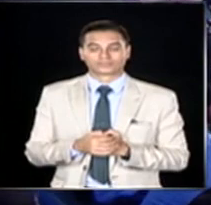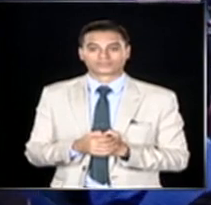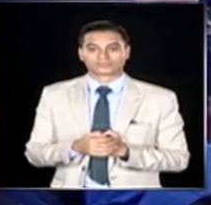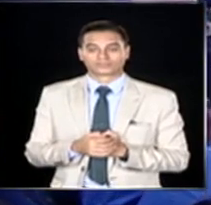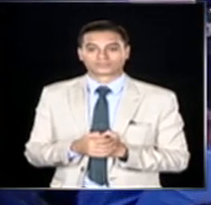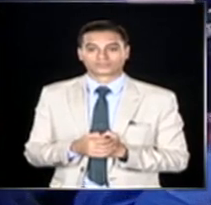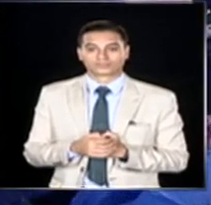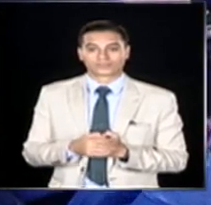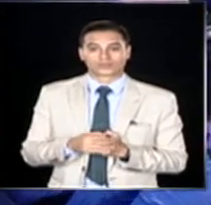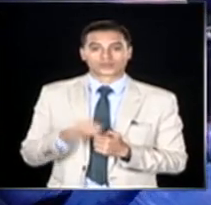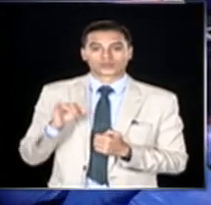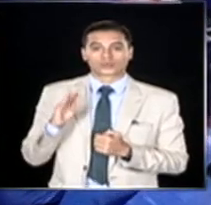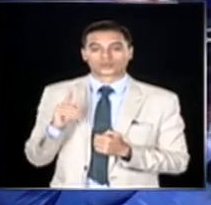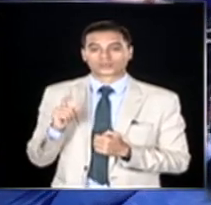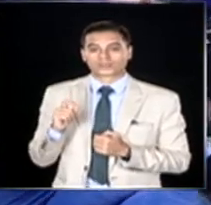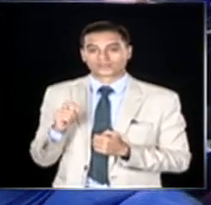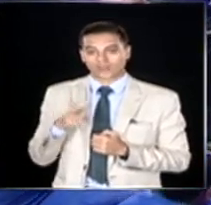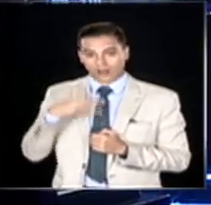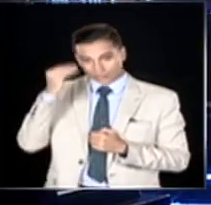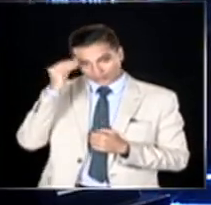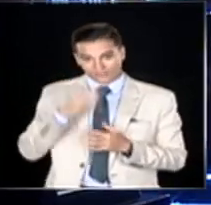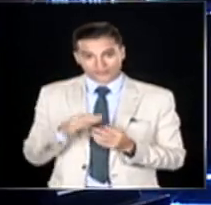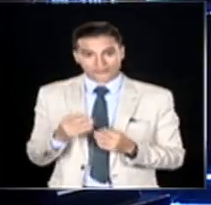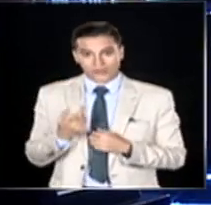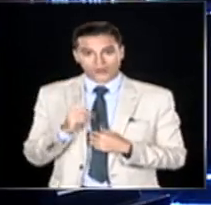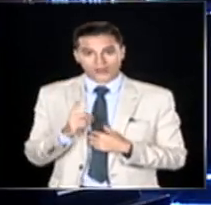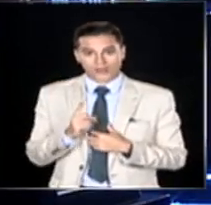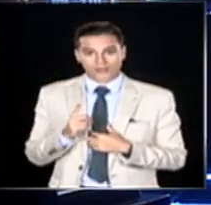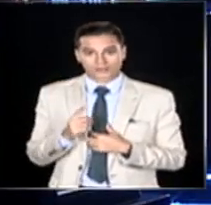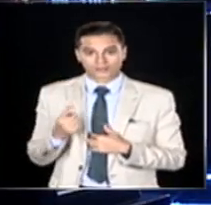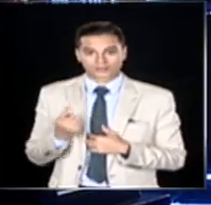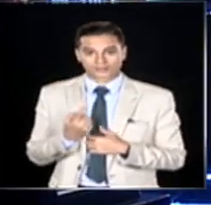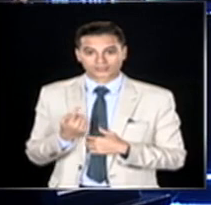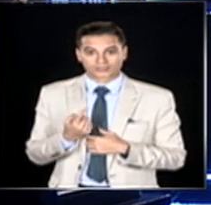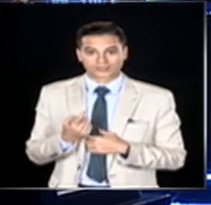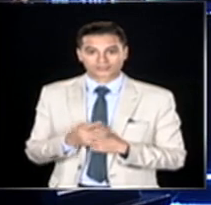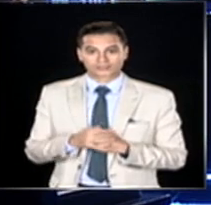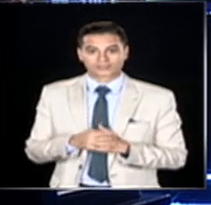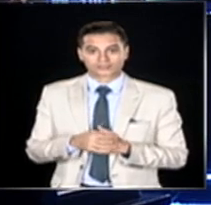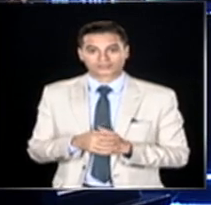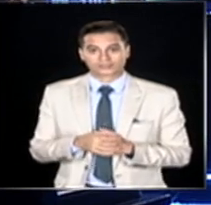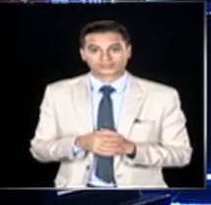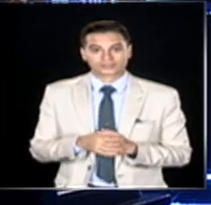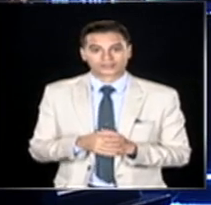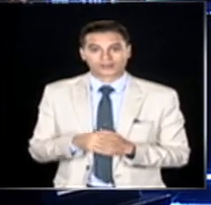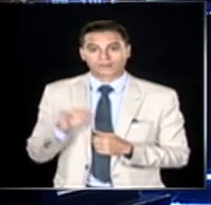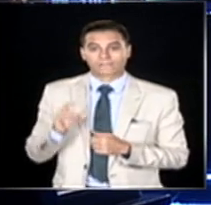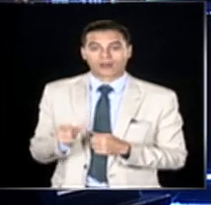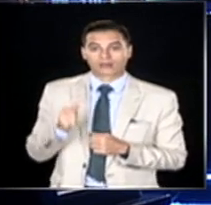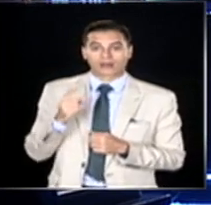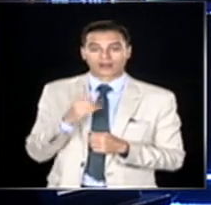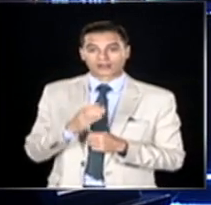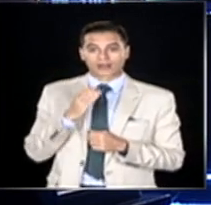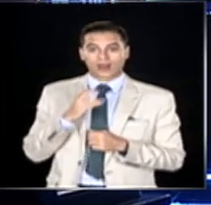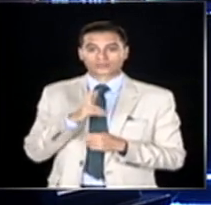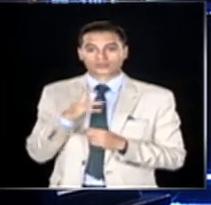تعالى يا يوسف، عايز تعرف ايه اللي حصل ولا لا؟ عايز اعرف. كويس، هقول لك. منار